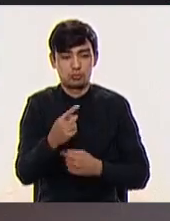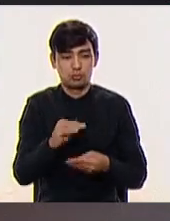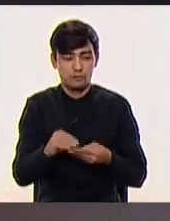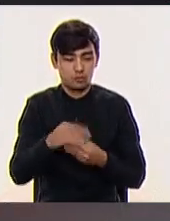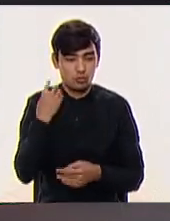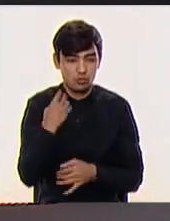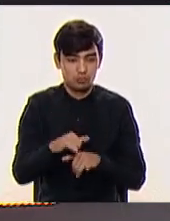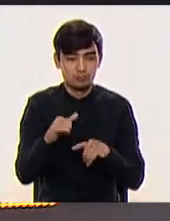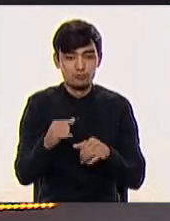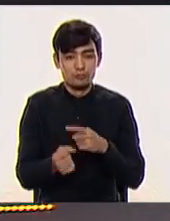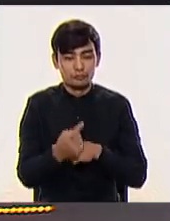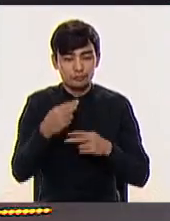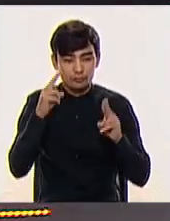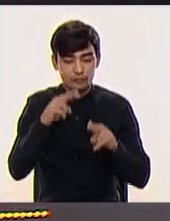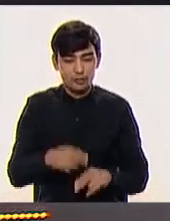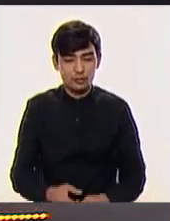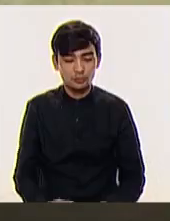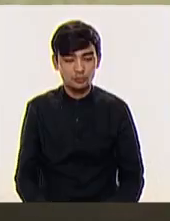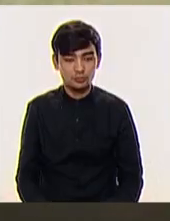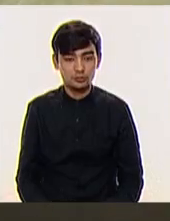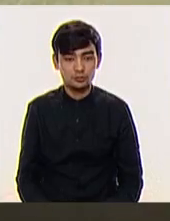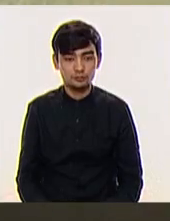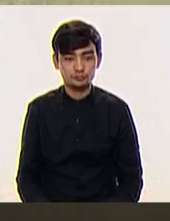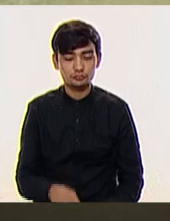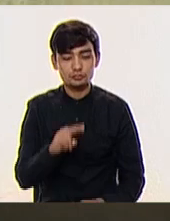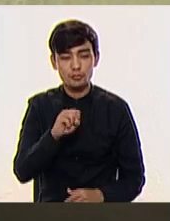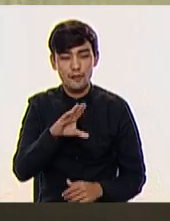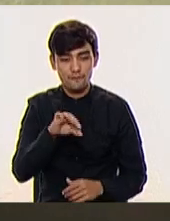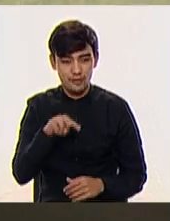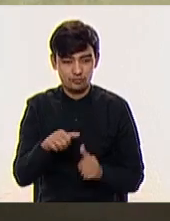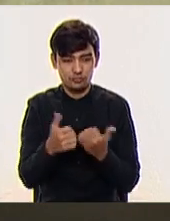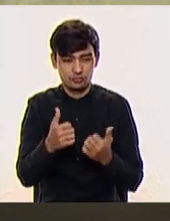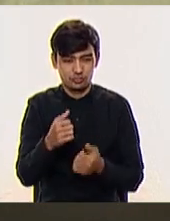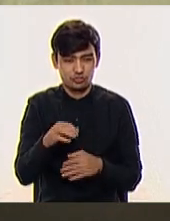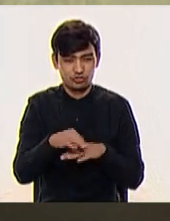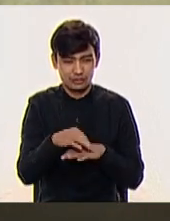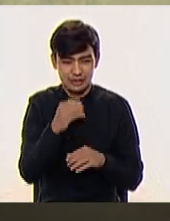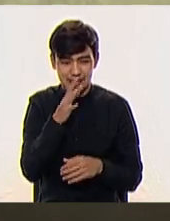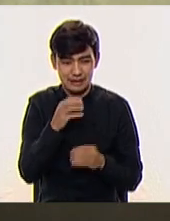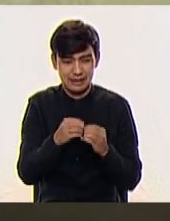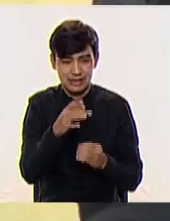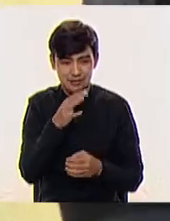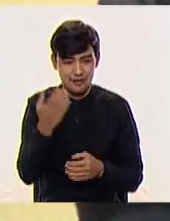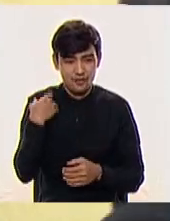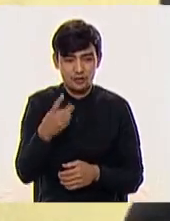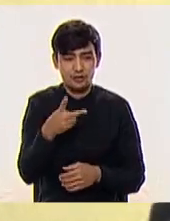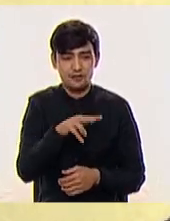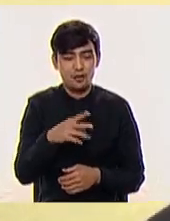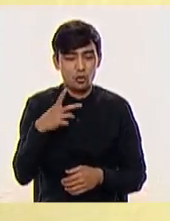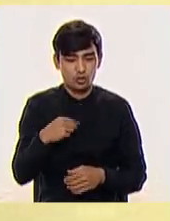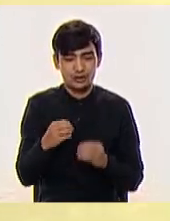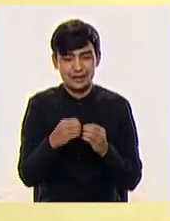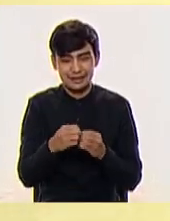долг. Людмила Батюшкина расскажет. Павел Кецман развелся с женой 10 лет назад. С ней остались их две дочери 10